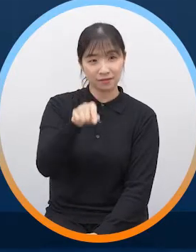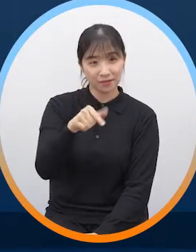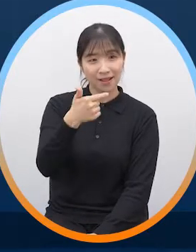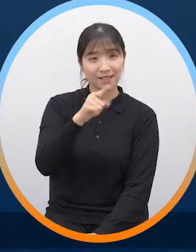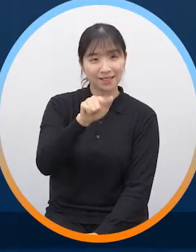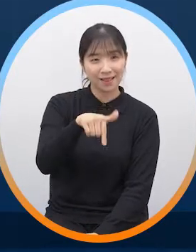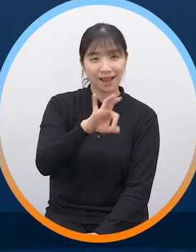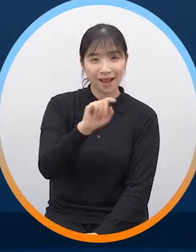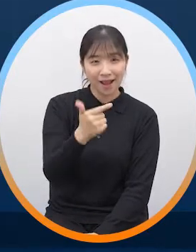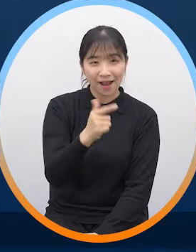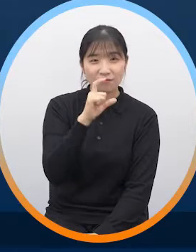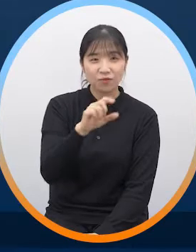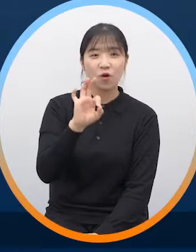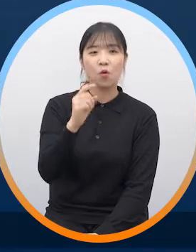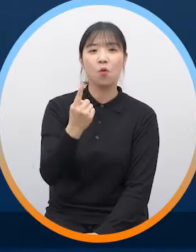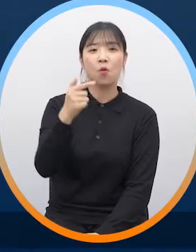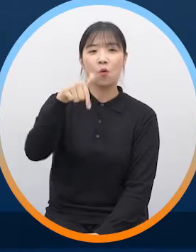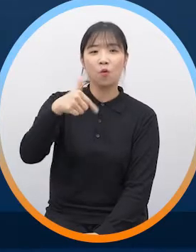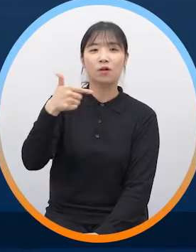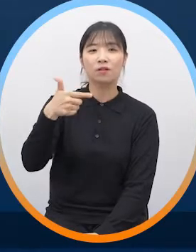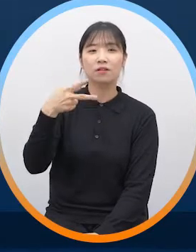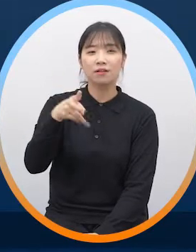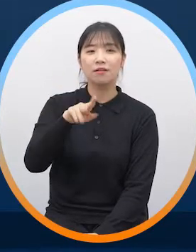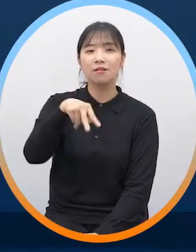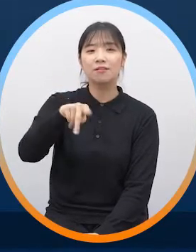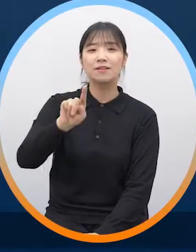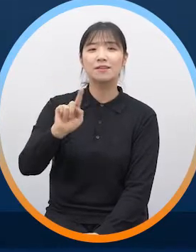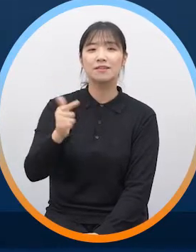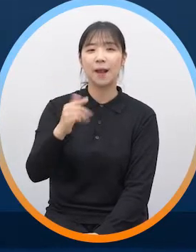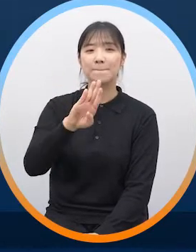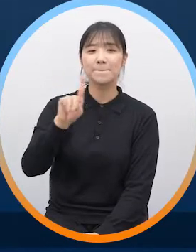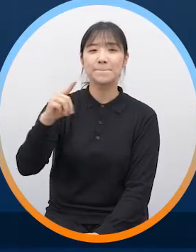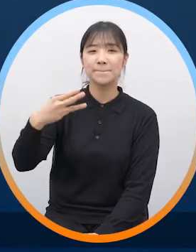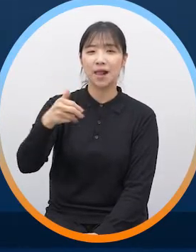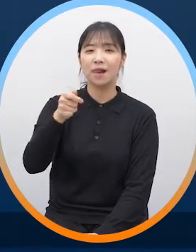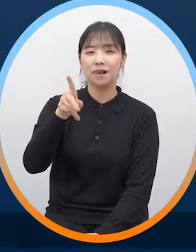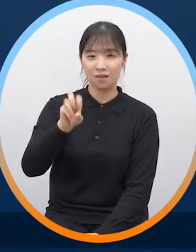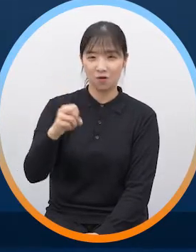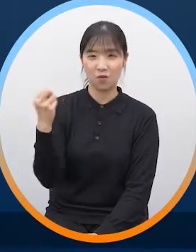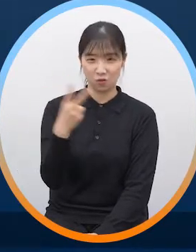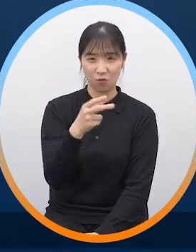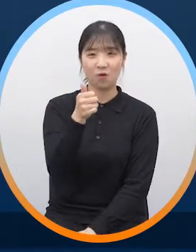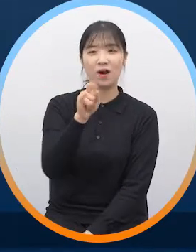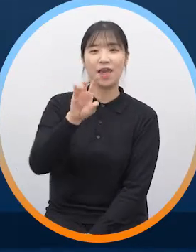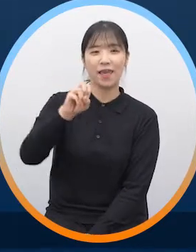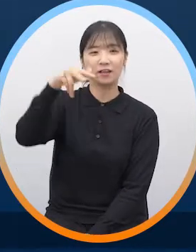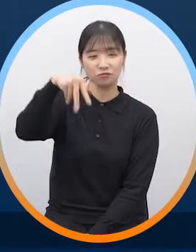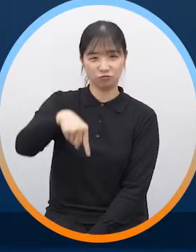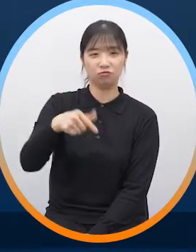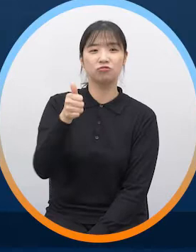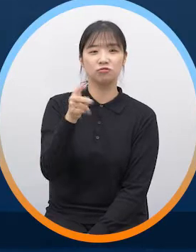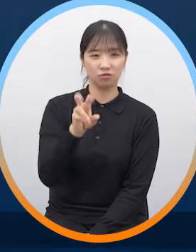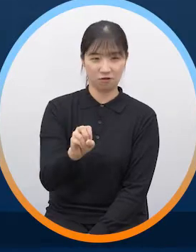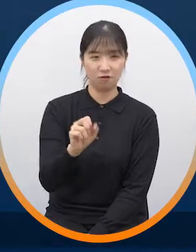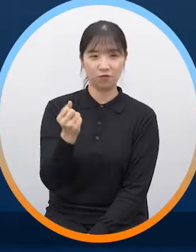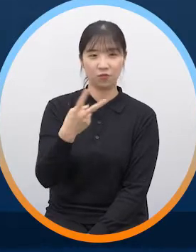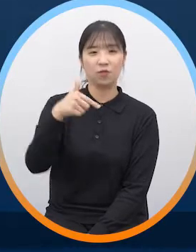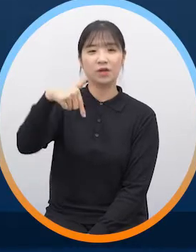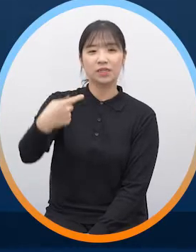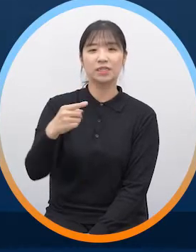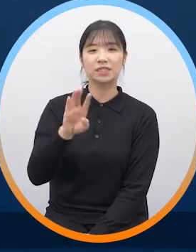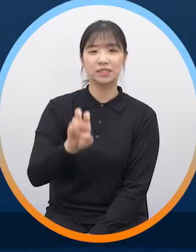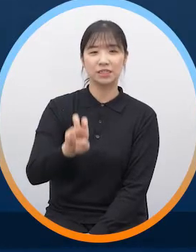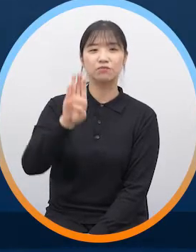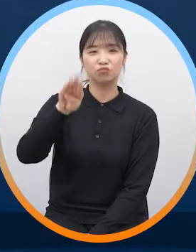나간을 옥녀산발형 또는 나간을 행주형 그 다음에 금부형이라고